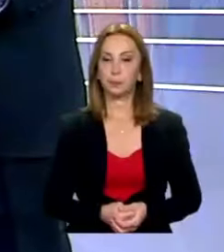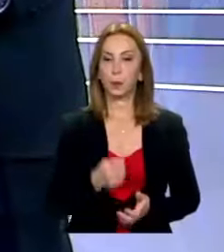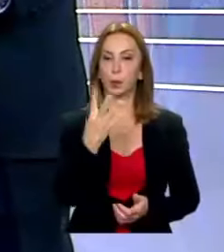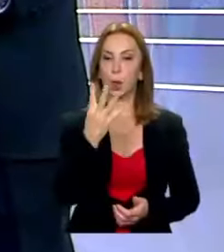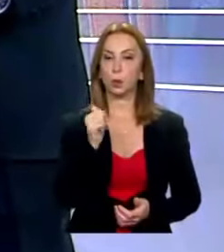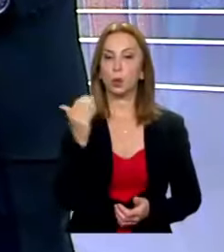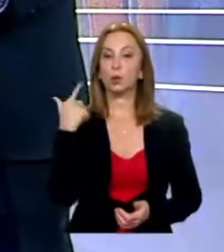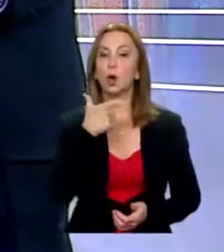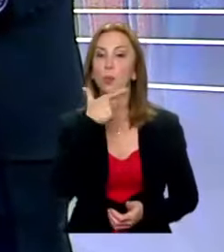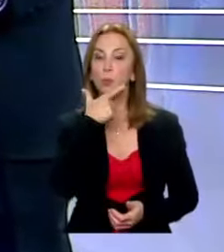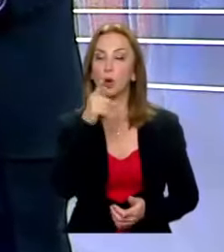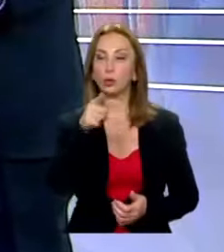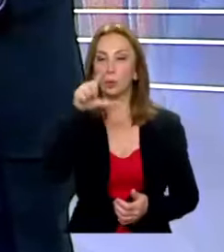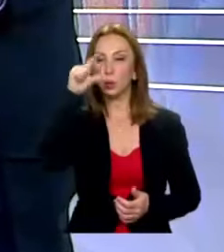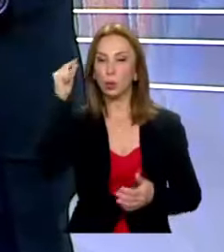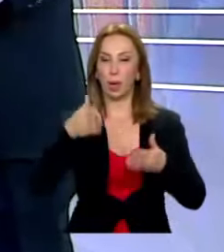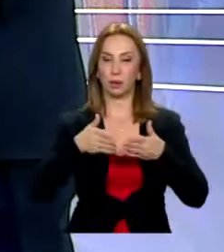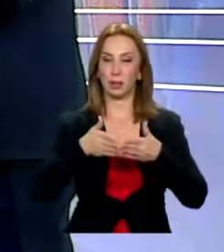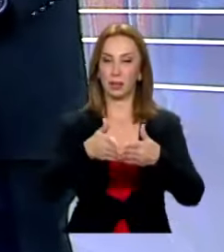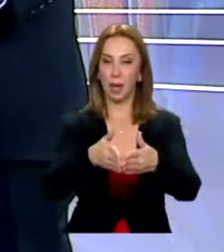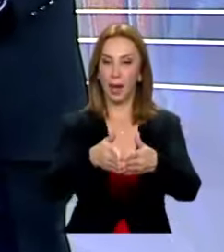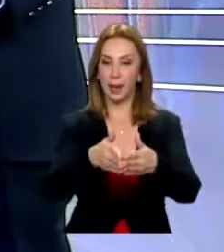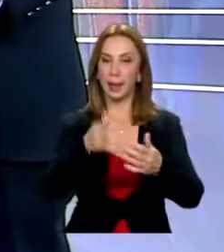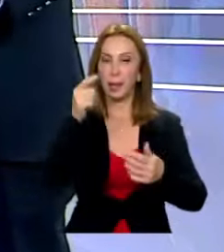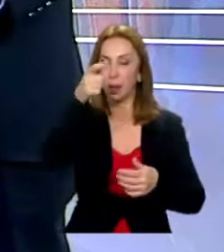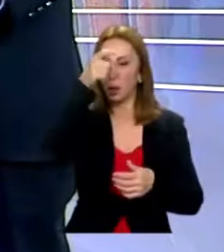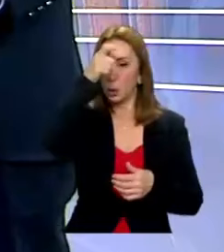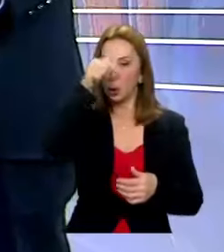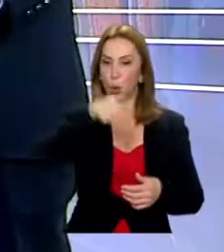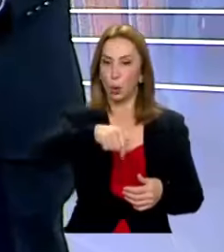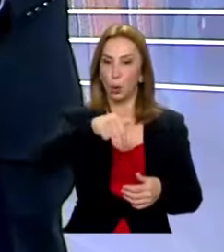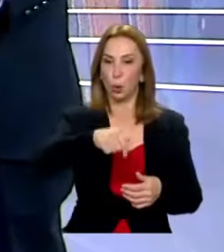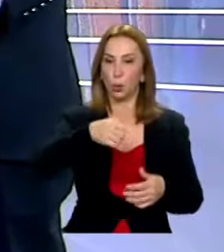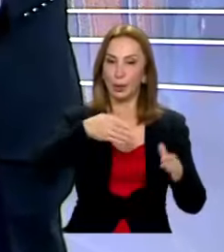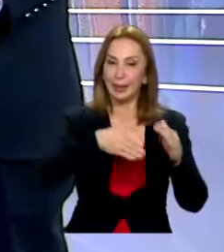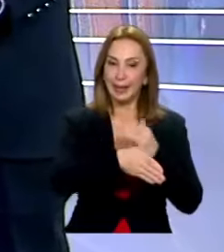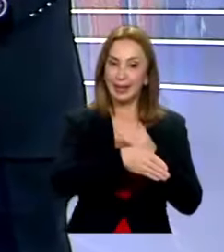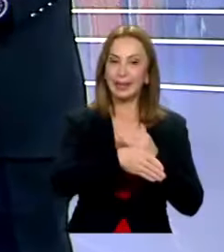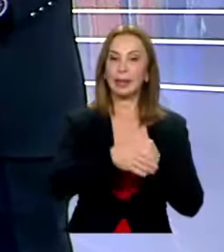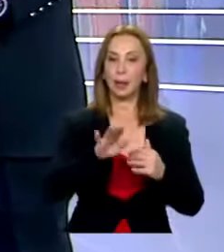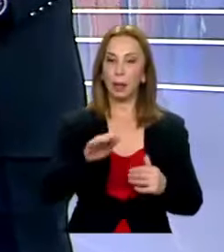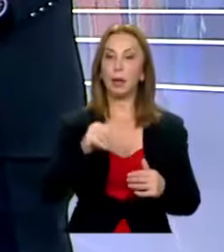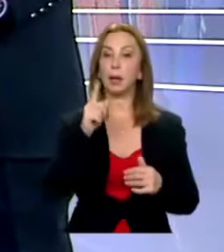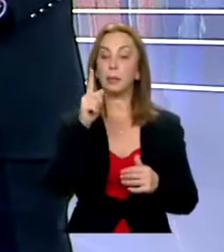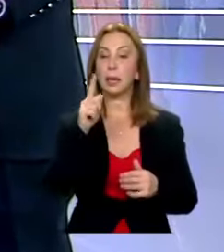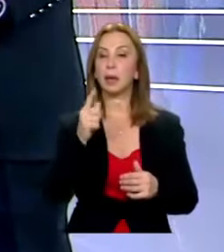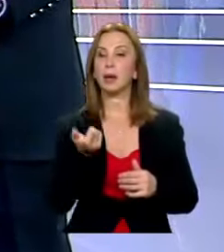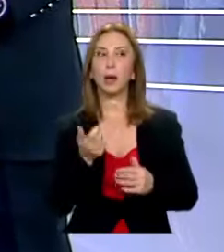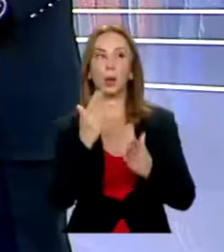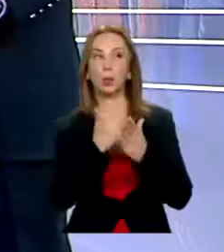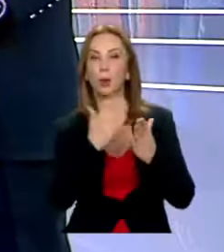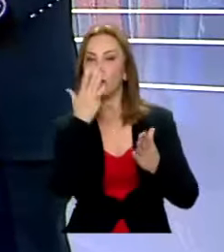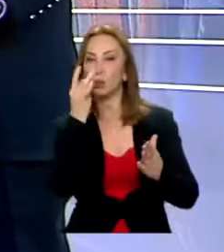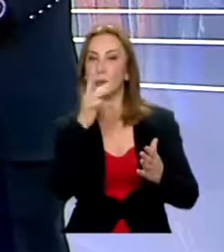dör gün önce Bodrum'da bir Yunan sahil güvenlik botu Türk karasularını ihlal ederek kıyıya 50 metre kadar yaklaşmıştı ve bir ihlal görüntüsü de